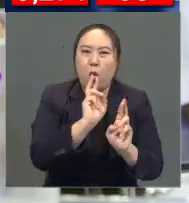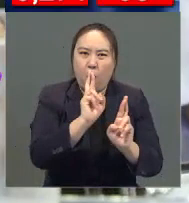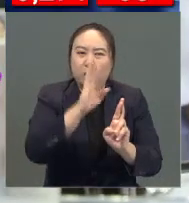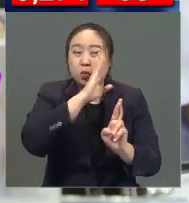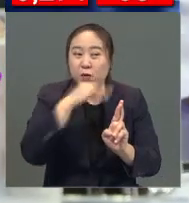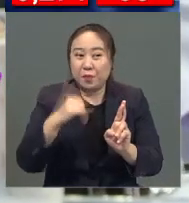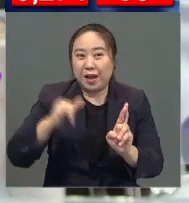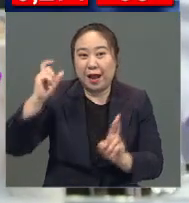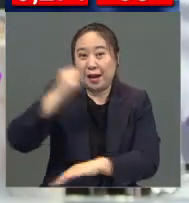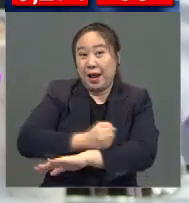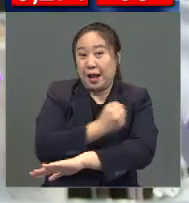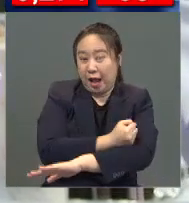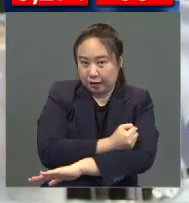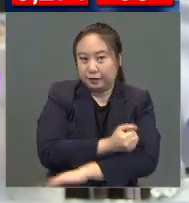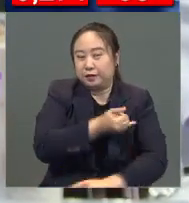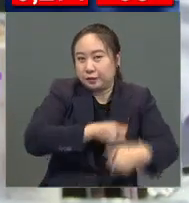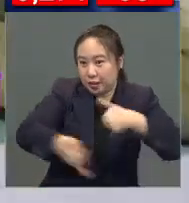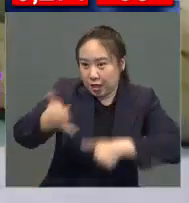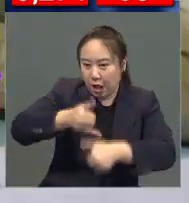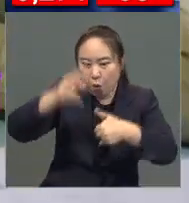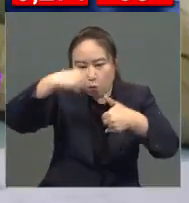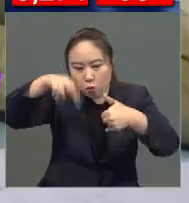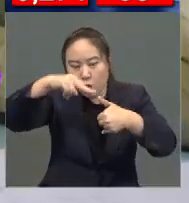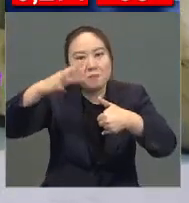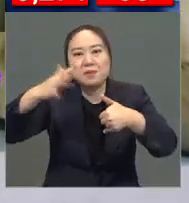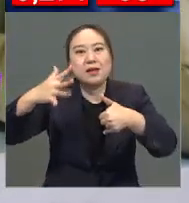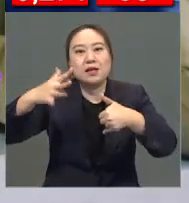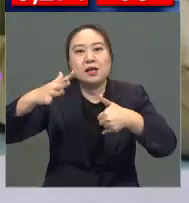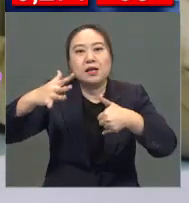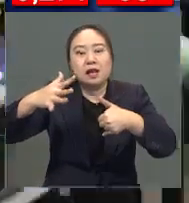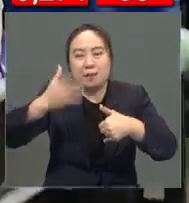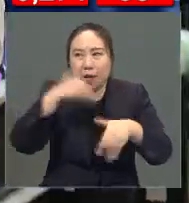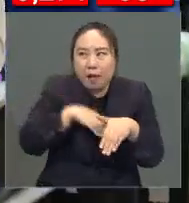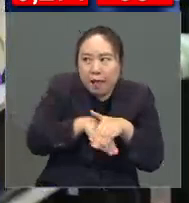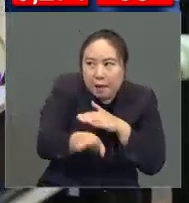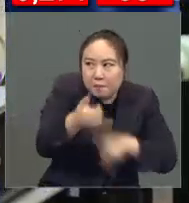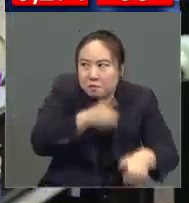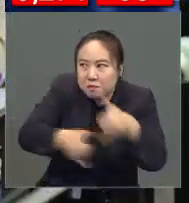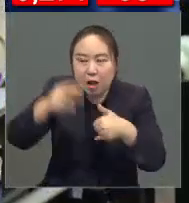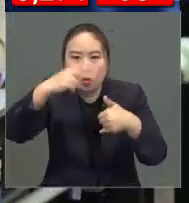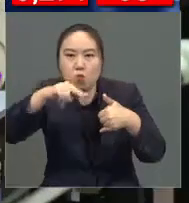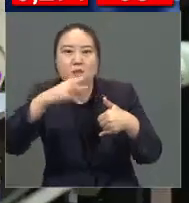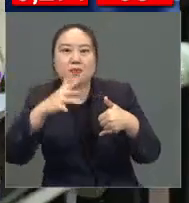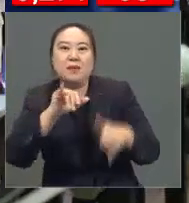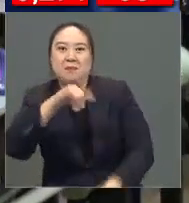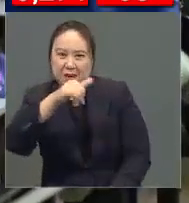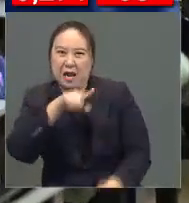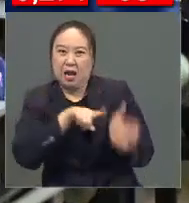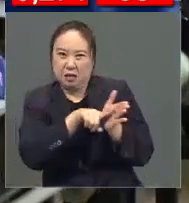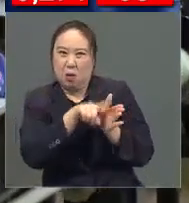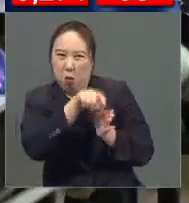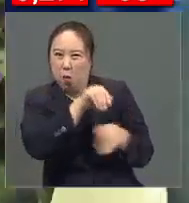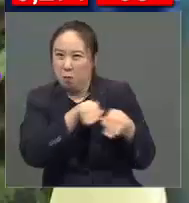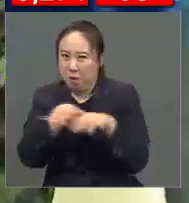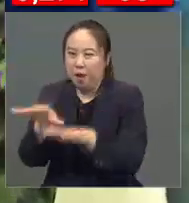ข้ามชาติเดินทางเข้ามาไม่ได้ผ่านการตรวจวัดเชื้อวัดอุณหภูมิตรวจหาเชื้อเนี่ยก็มีโอกาสที่จะนําเชื้อเข้ามาได้น